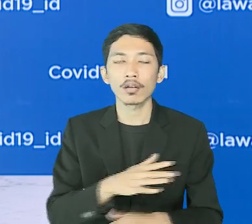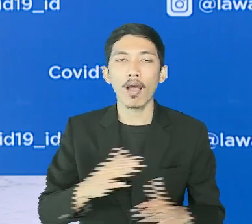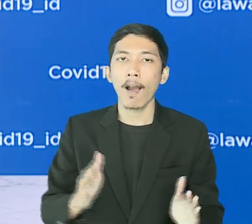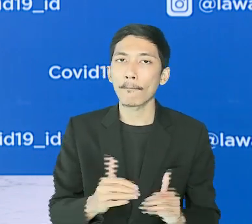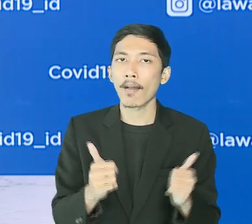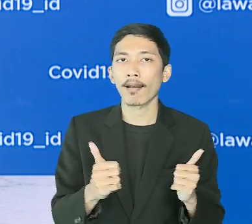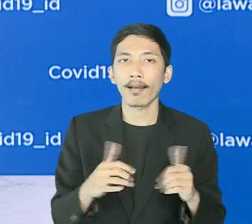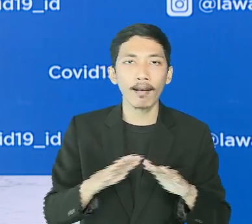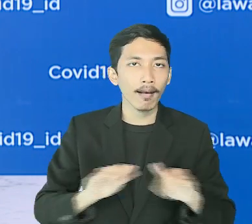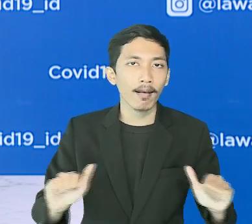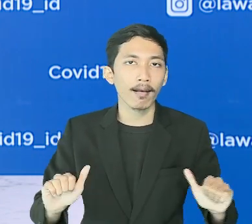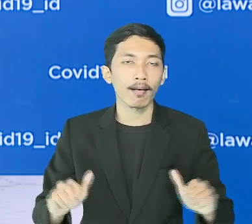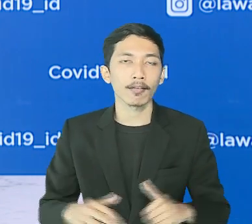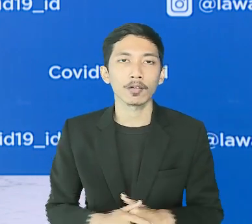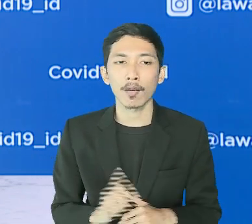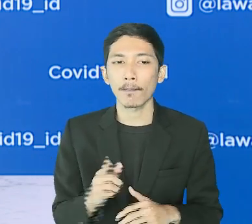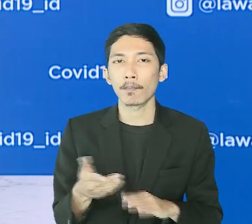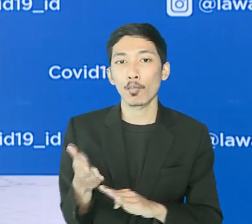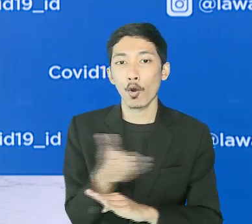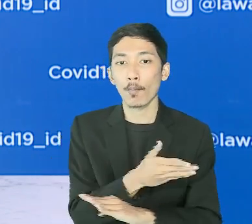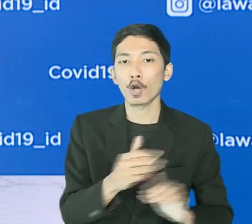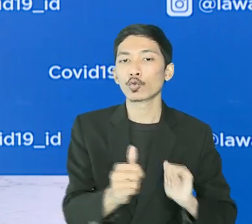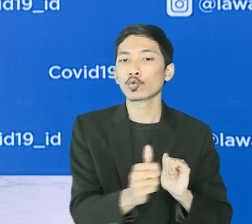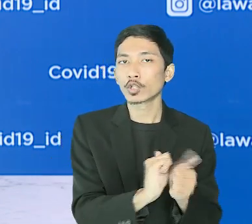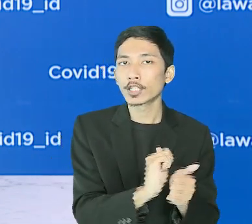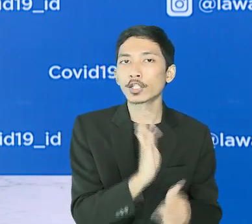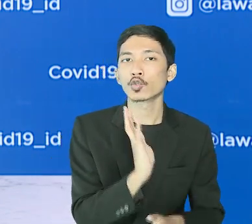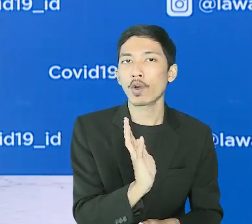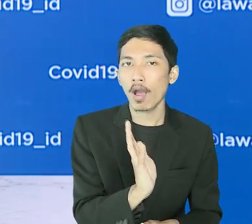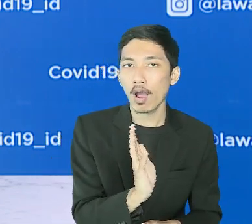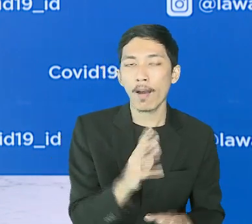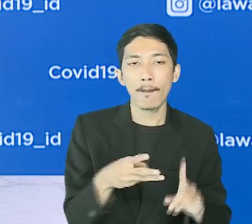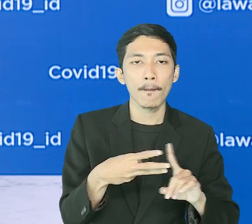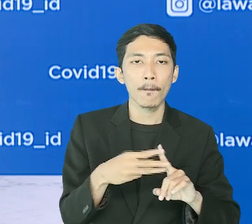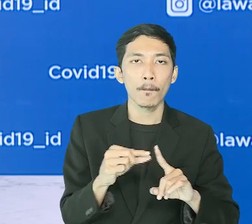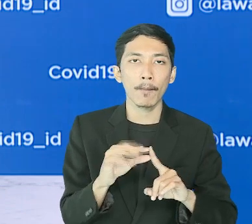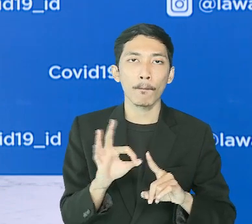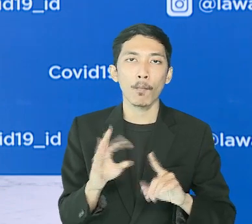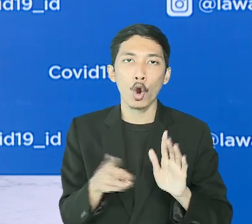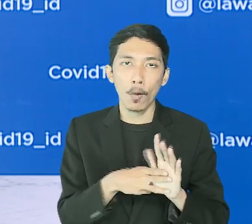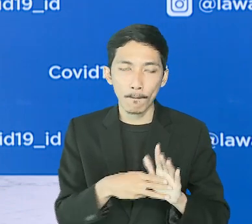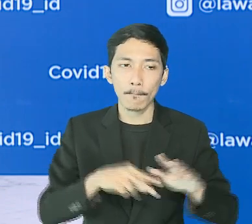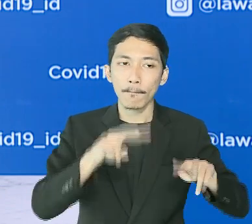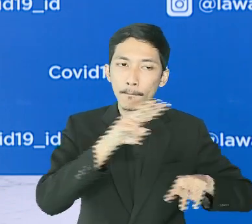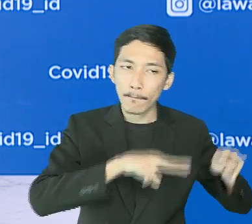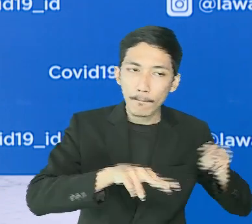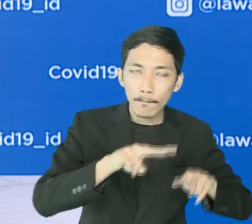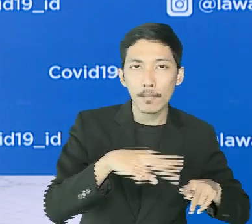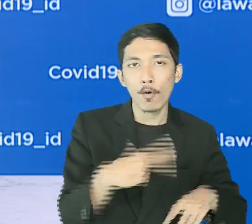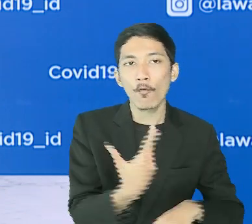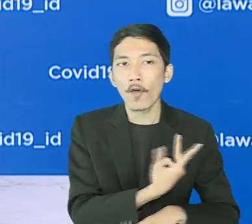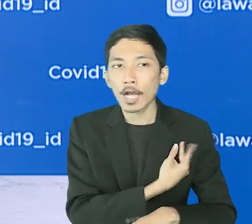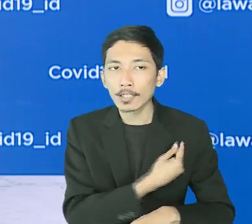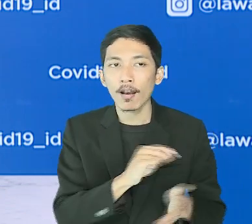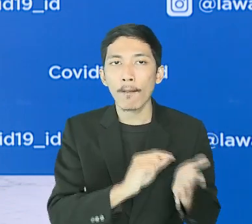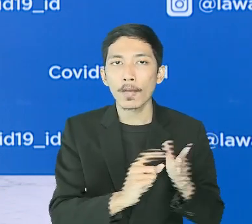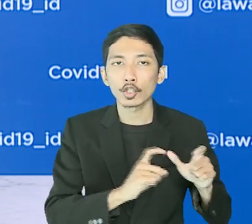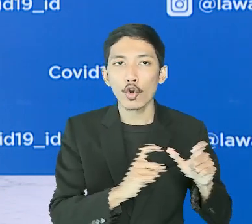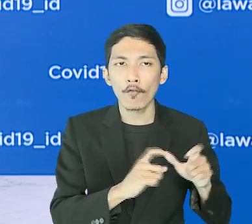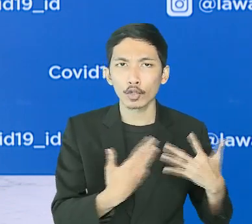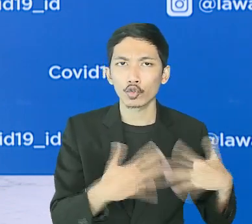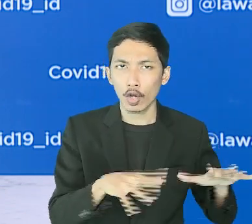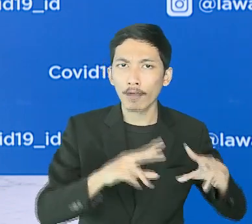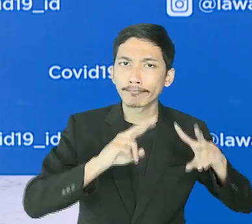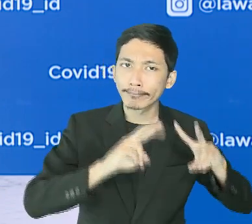efektivitasnya berdasarkan uji yang dilaksanakan oleh Badan POM dan pemantauan instansi serta organisasi profesi